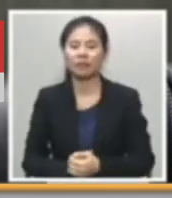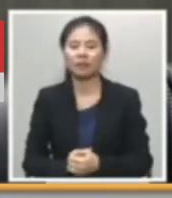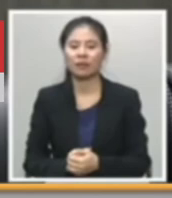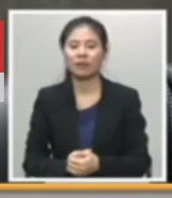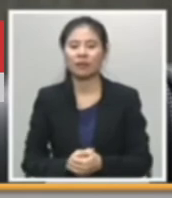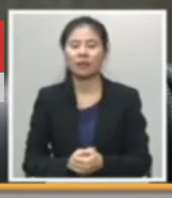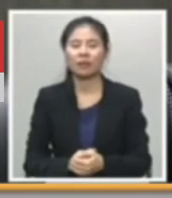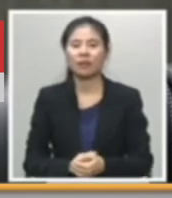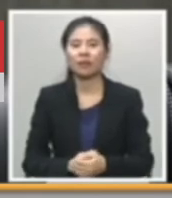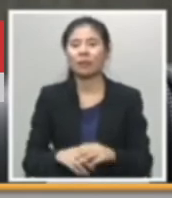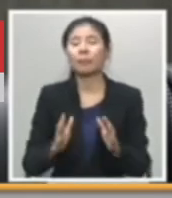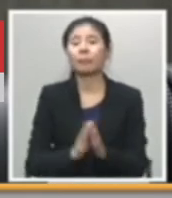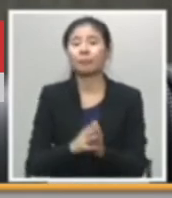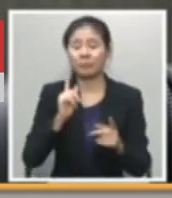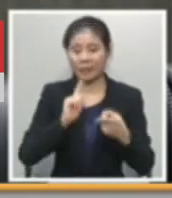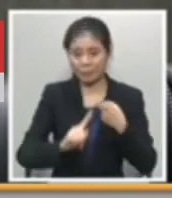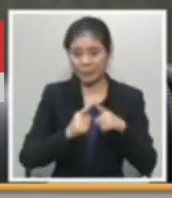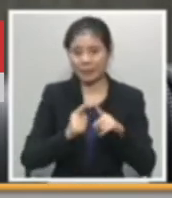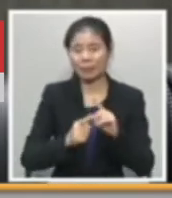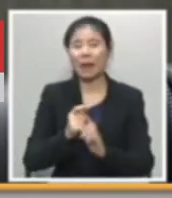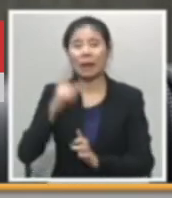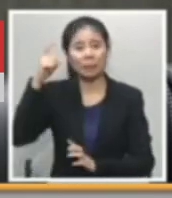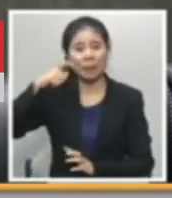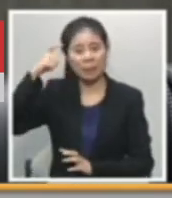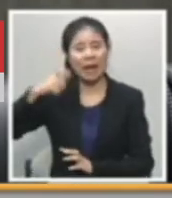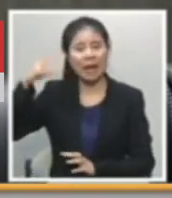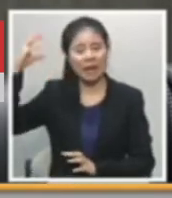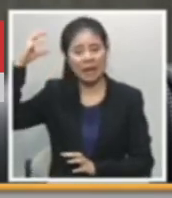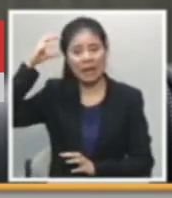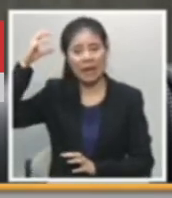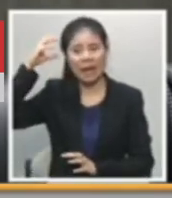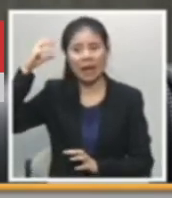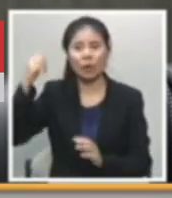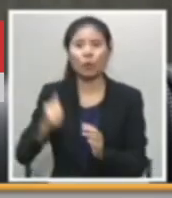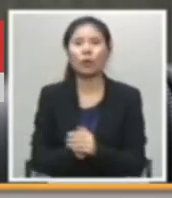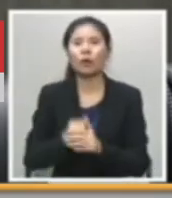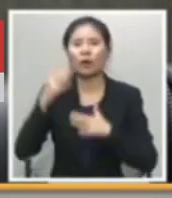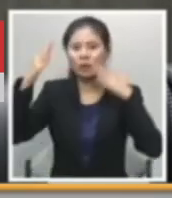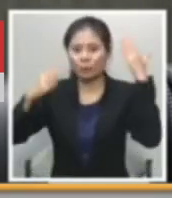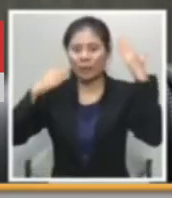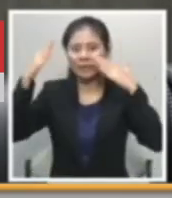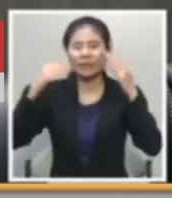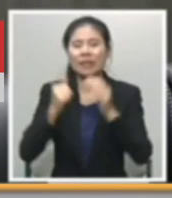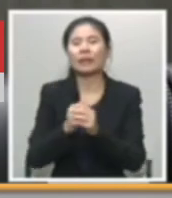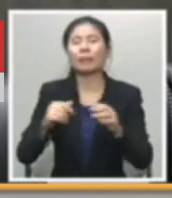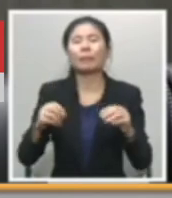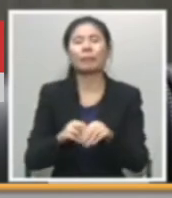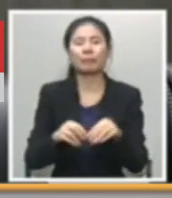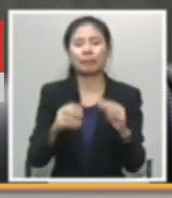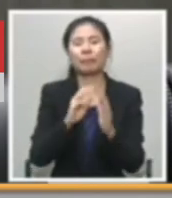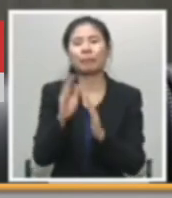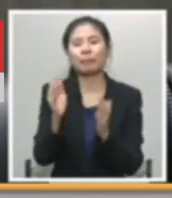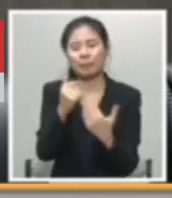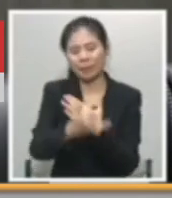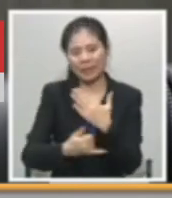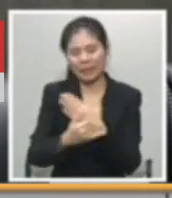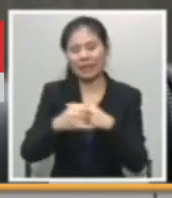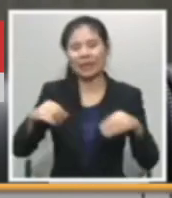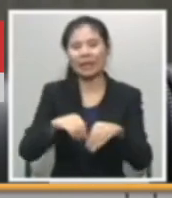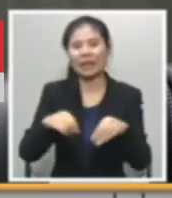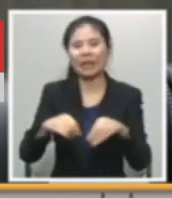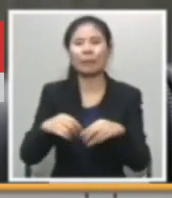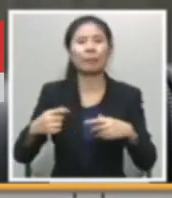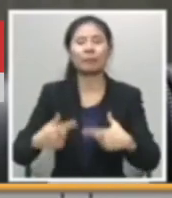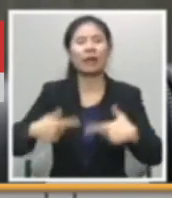กับประเทศเพื่อนบ้านไม่มีแนวโน้มที่จะเกิดขึ้นเลยโดยส่วนตัวของกระผ